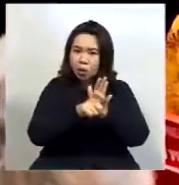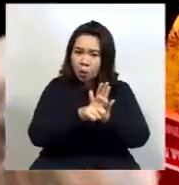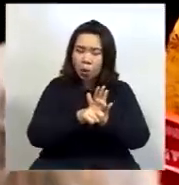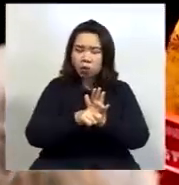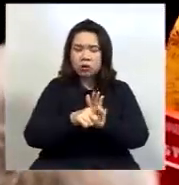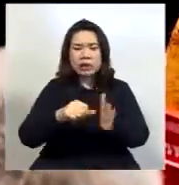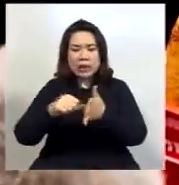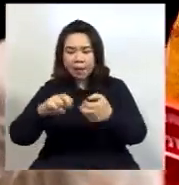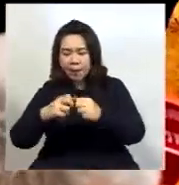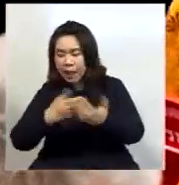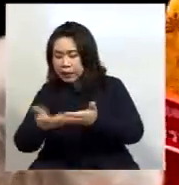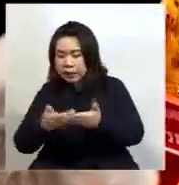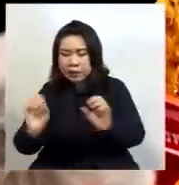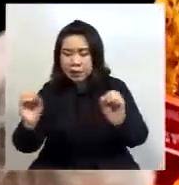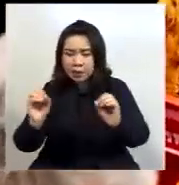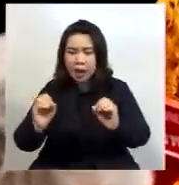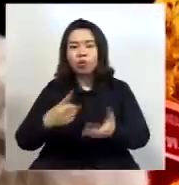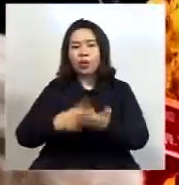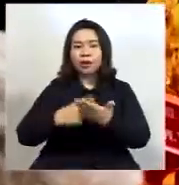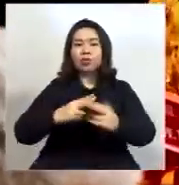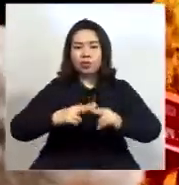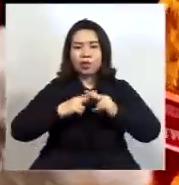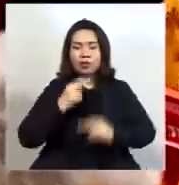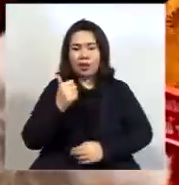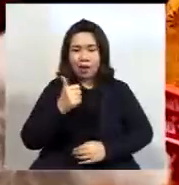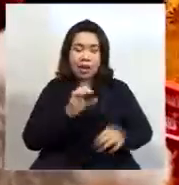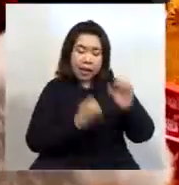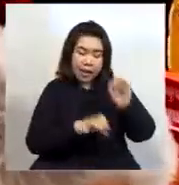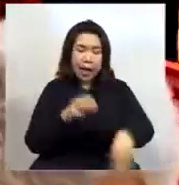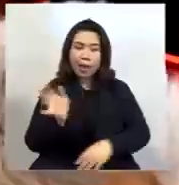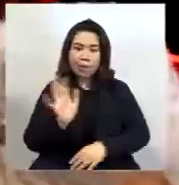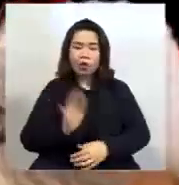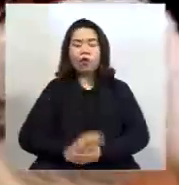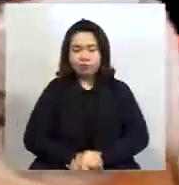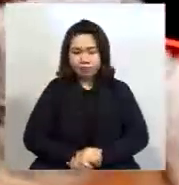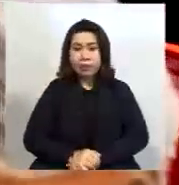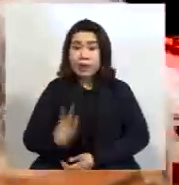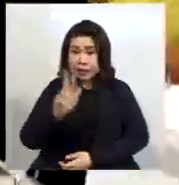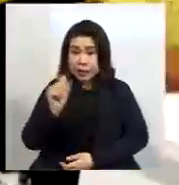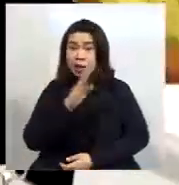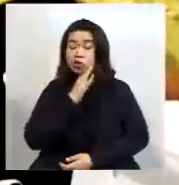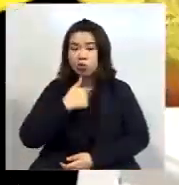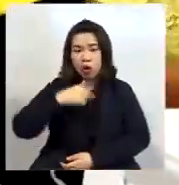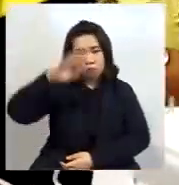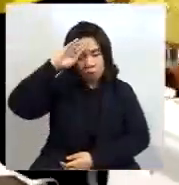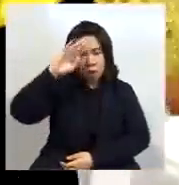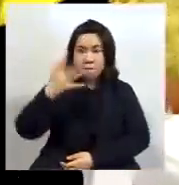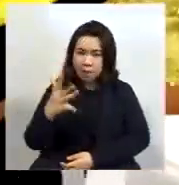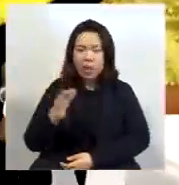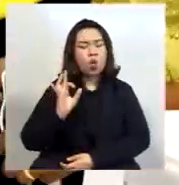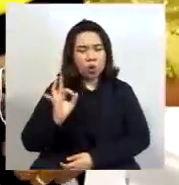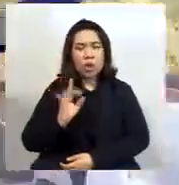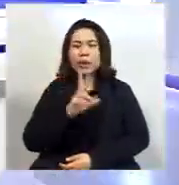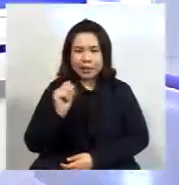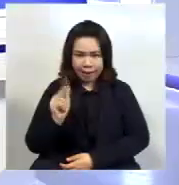ญหาหน้ากากอนามัยขาดแคลนประหยัดสตังค์ด้วยแล้วก็ลดขยะด้วยนะคะใช้ได้ถ้าเราไม่ป่วยย้ำนะคะว่าถ้าเราไ